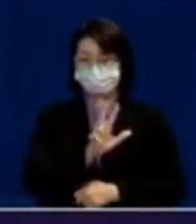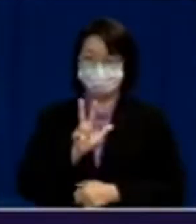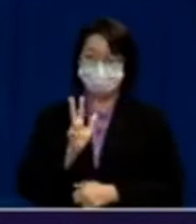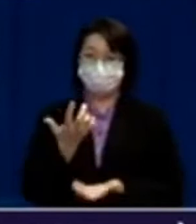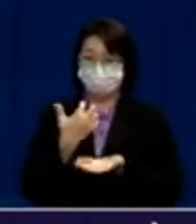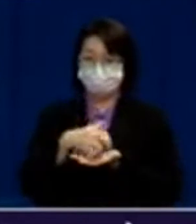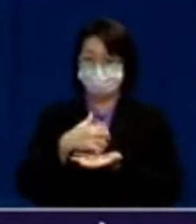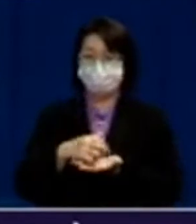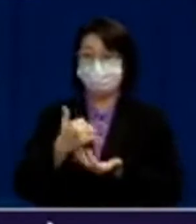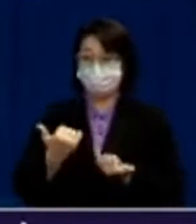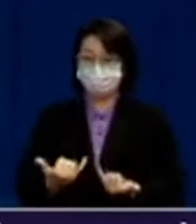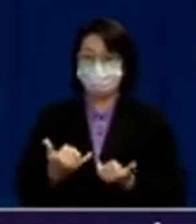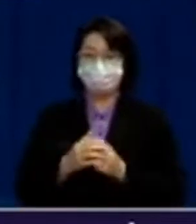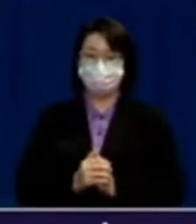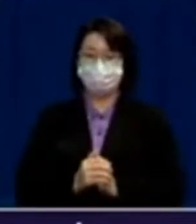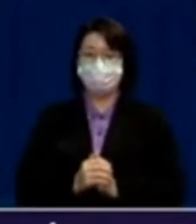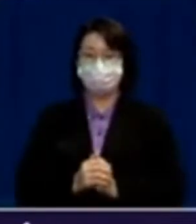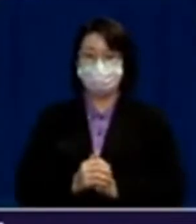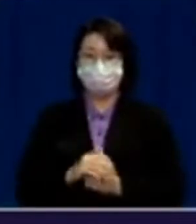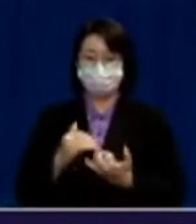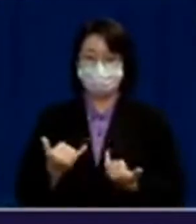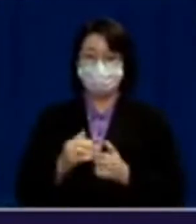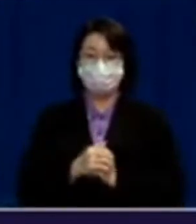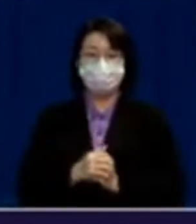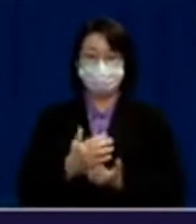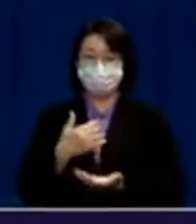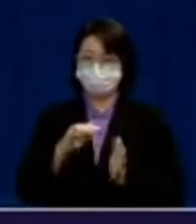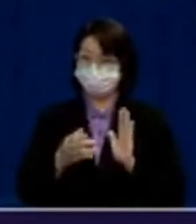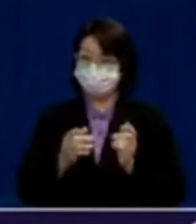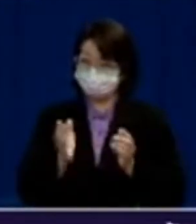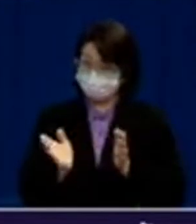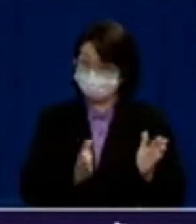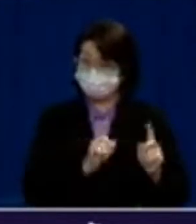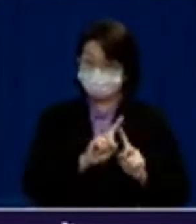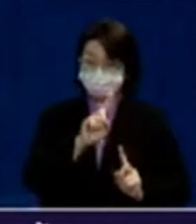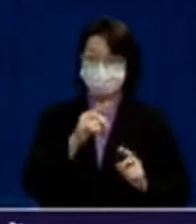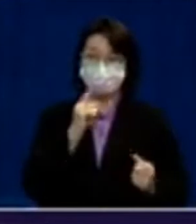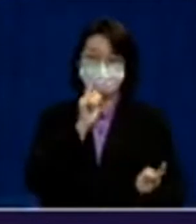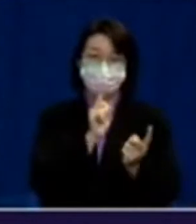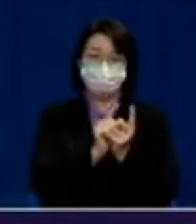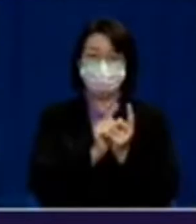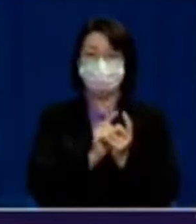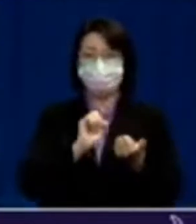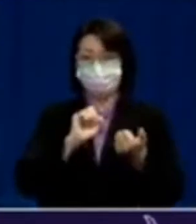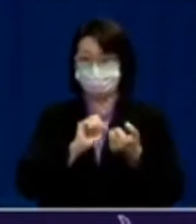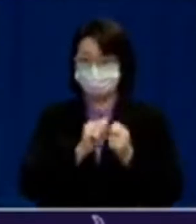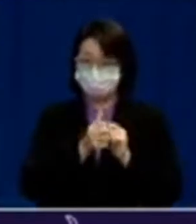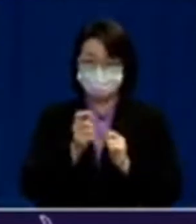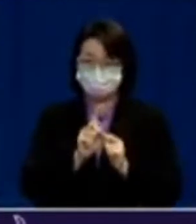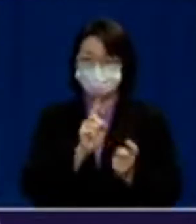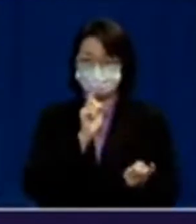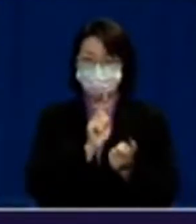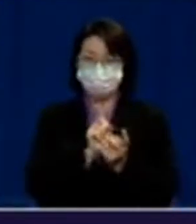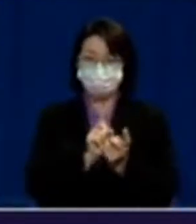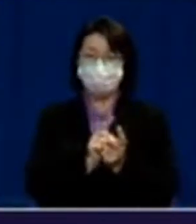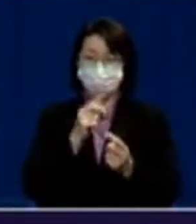ดิฉันณัฐาทาจงค่ะคุณผู้ชมคะในวันนี้ในช่วงแรกของเรานั้นเราไปติดตามสถานการณ์ที่กำลังแป้งติด